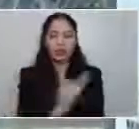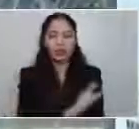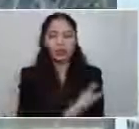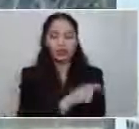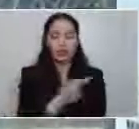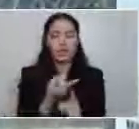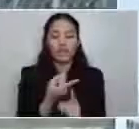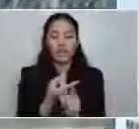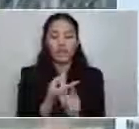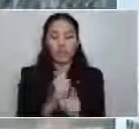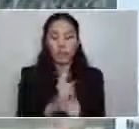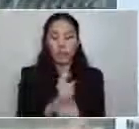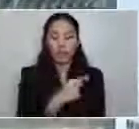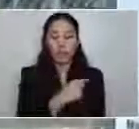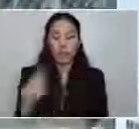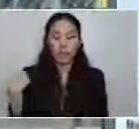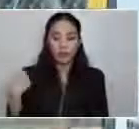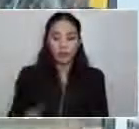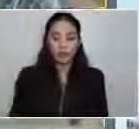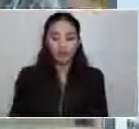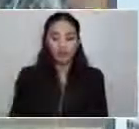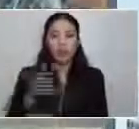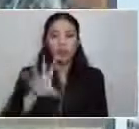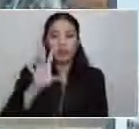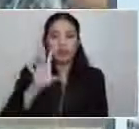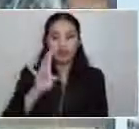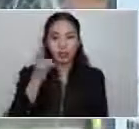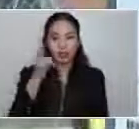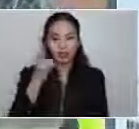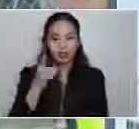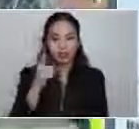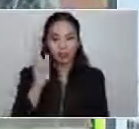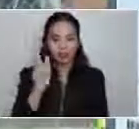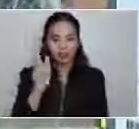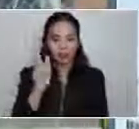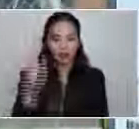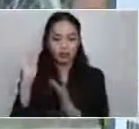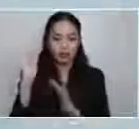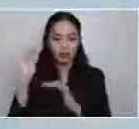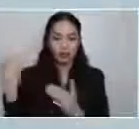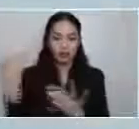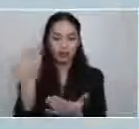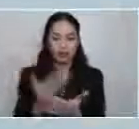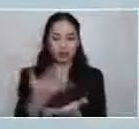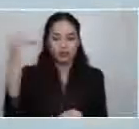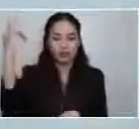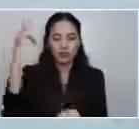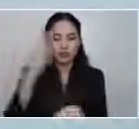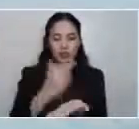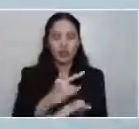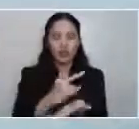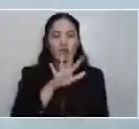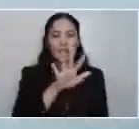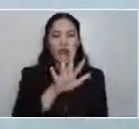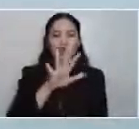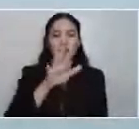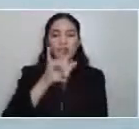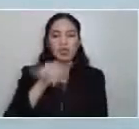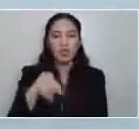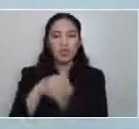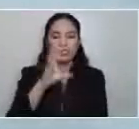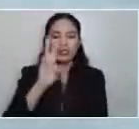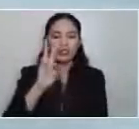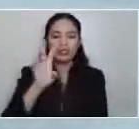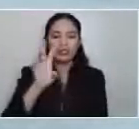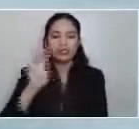2.5 naman ang government procured. Dahil dito, posibleng maabot na ng Pilipinas ang target mark na makapagpabakuna ng